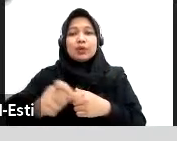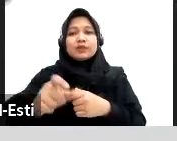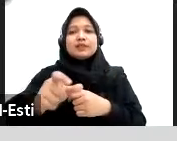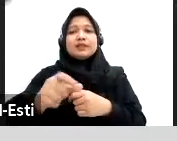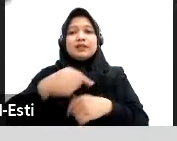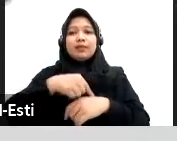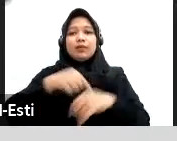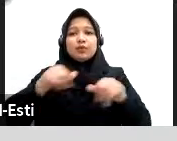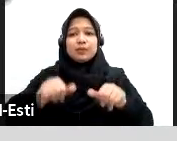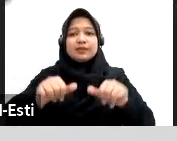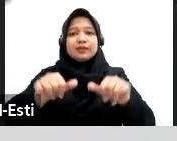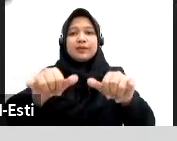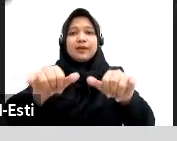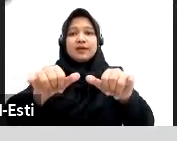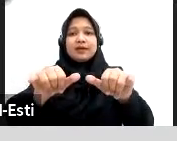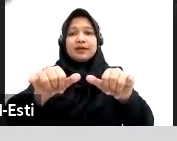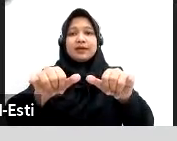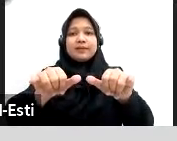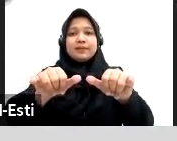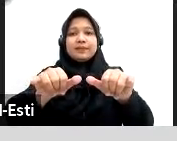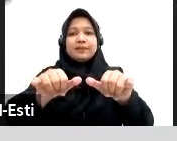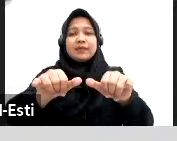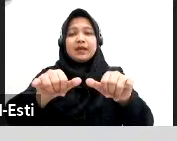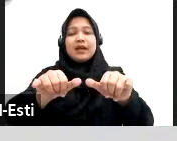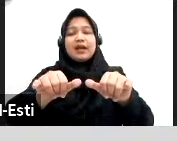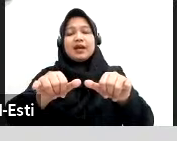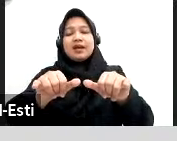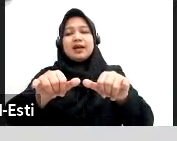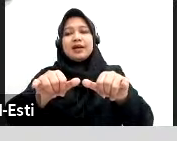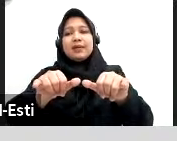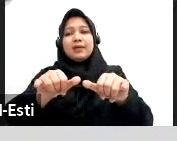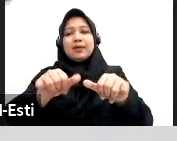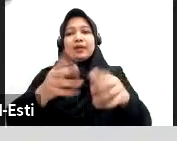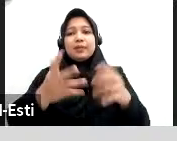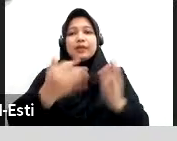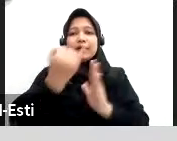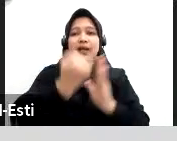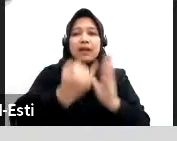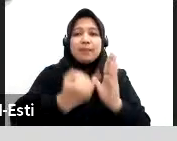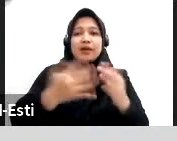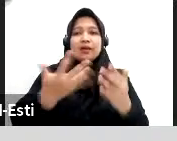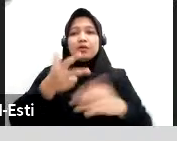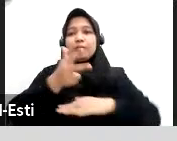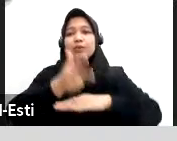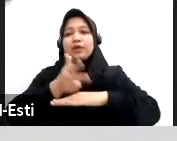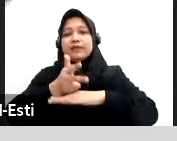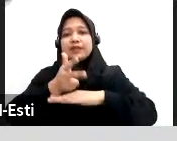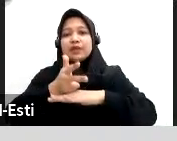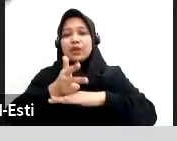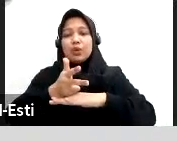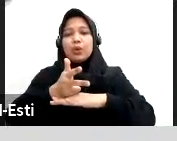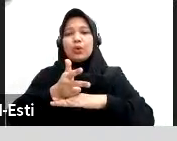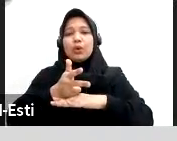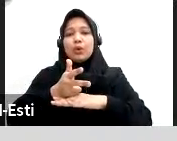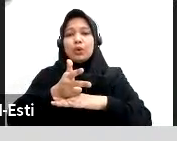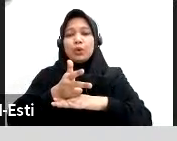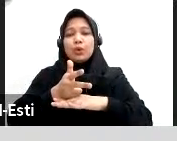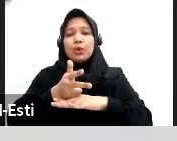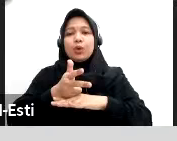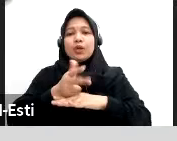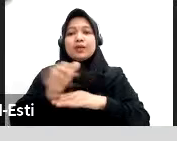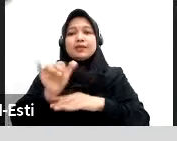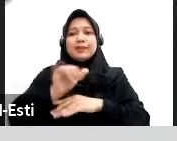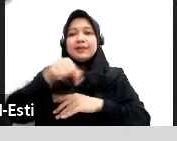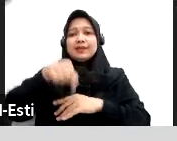atau secara simultan baik itu berupa image gambar atau video air yang sebagaimana kita lakukan sekarang